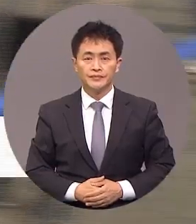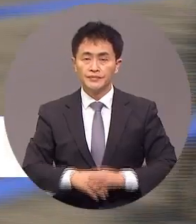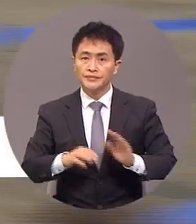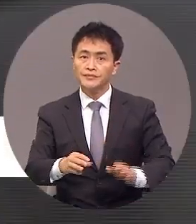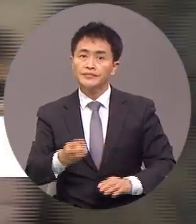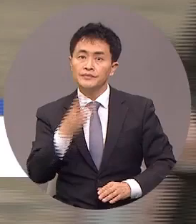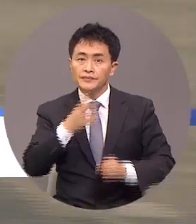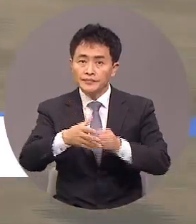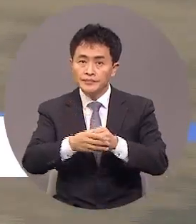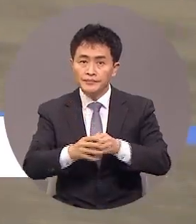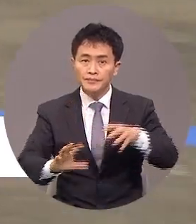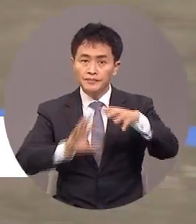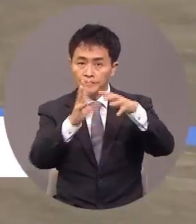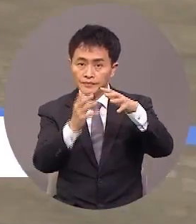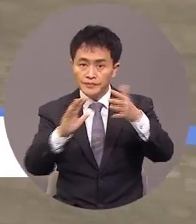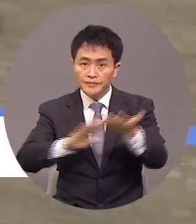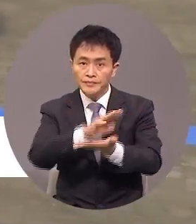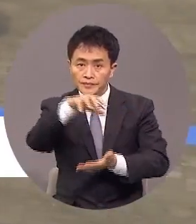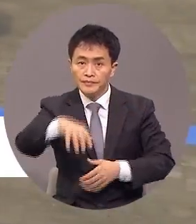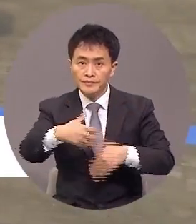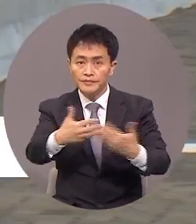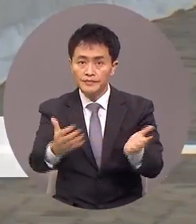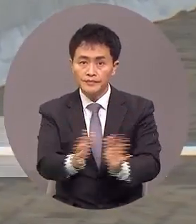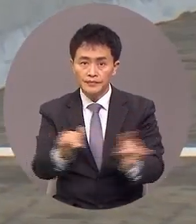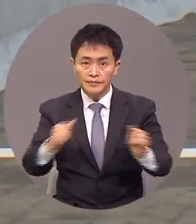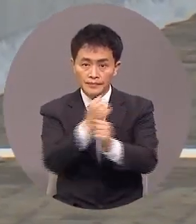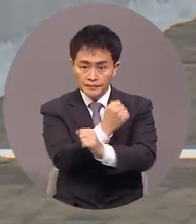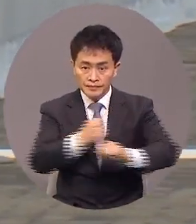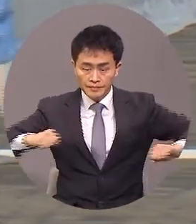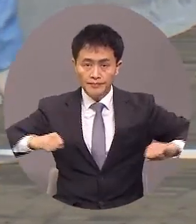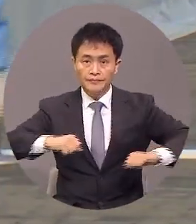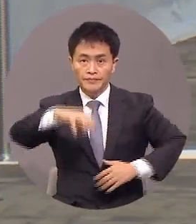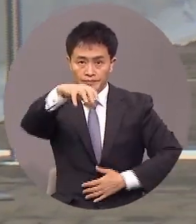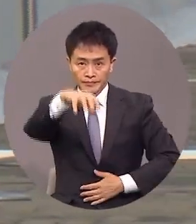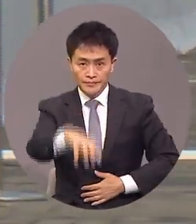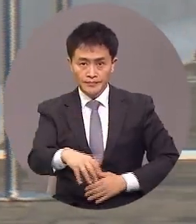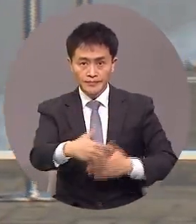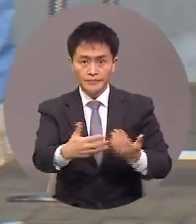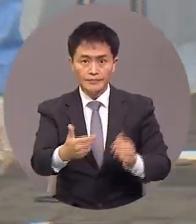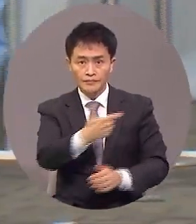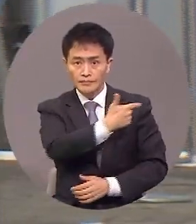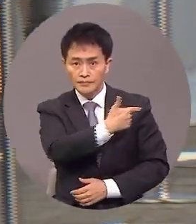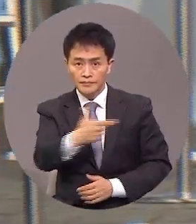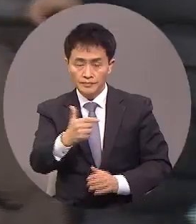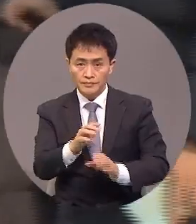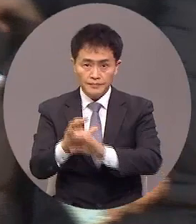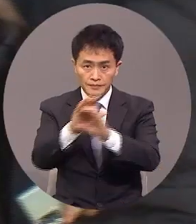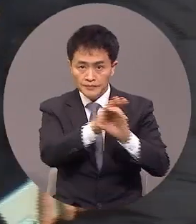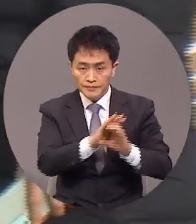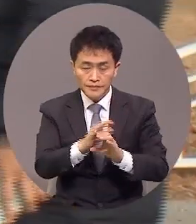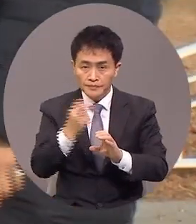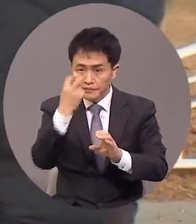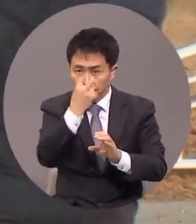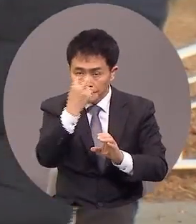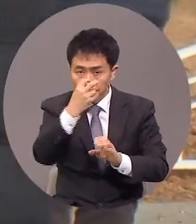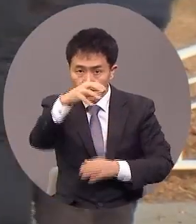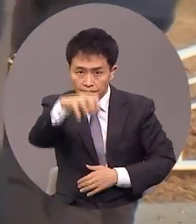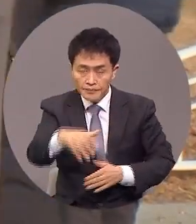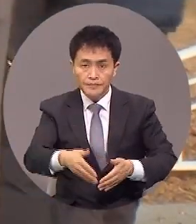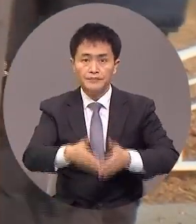서울 마포구의 월드컵 공원, 사방이 탁 트인 널찍한 광장에 대규모 코로나19 검사소가